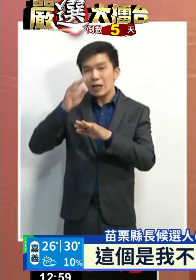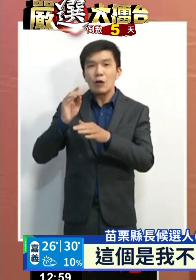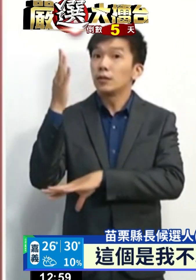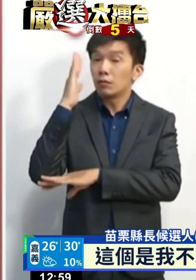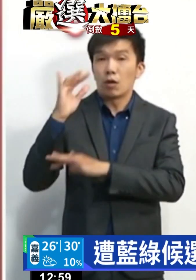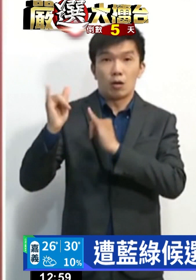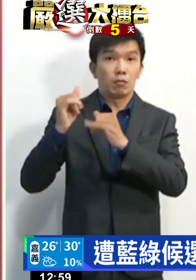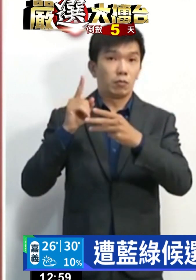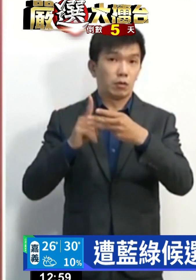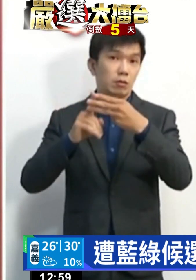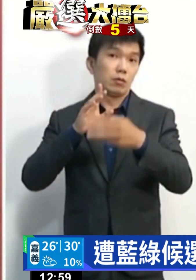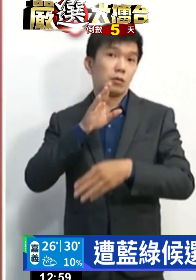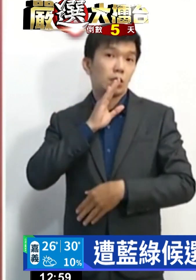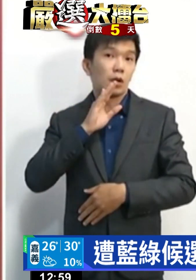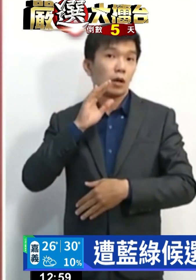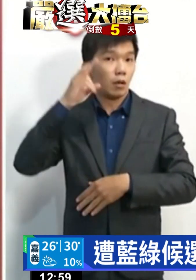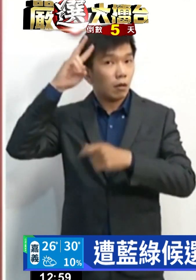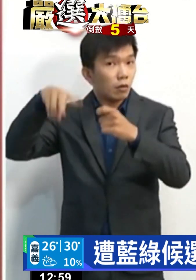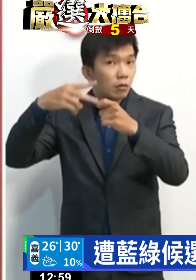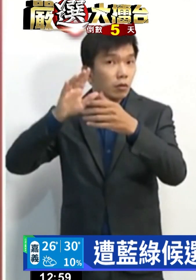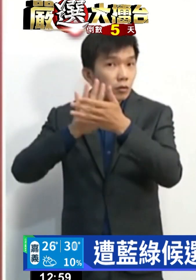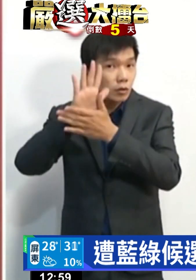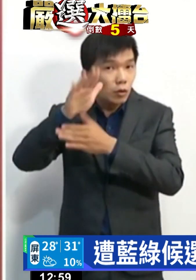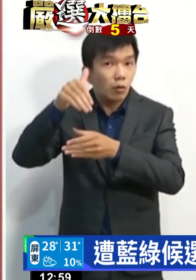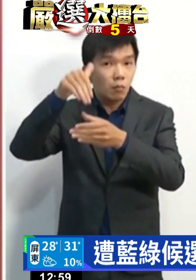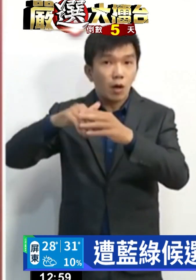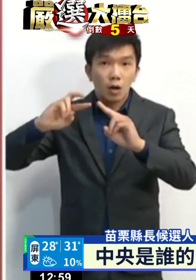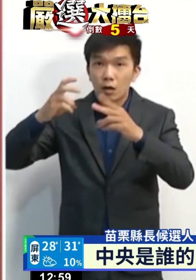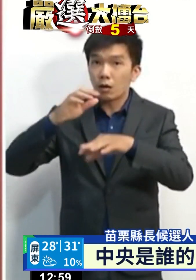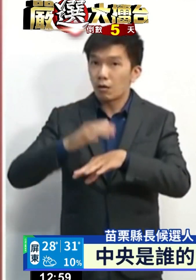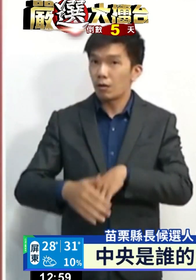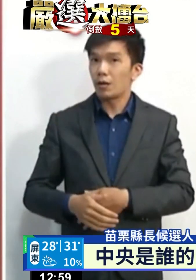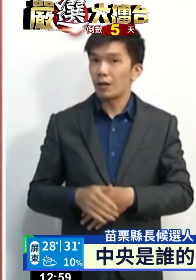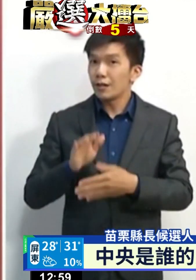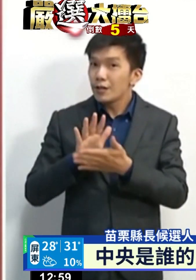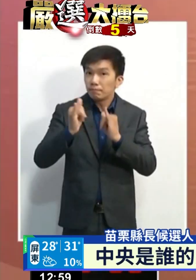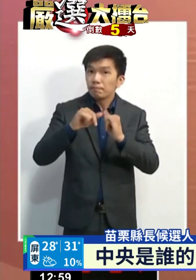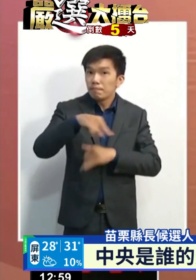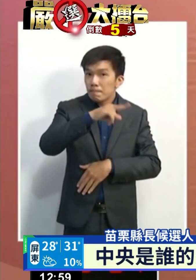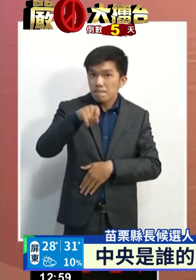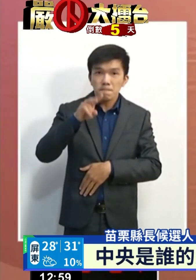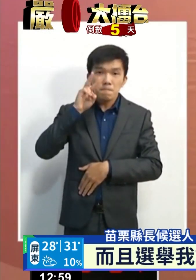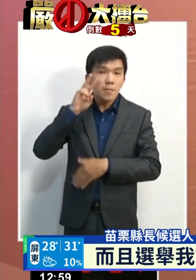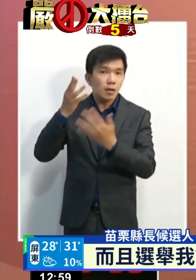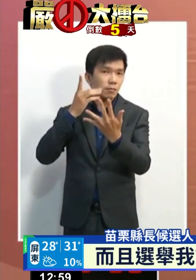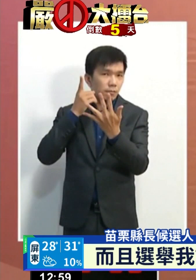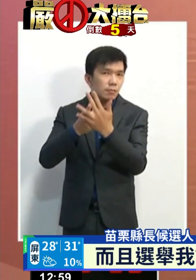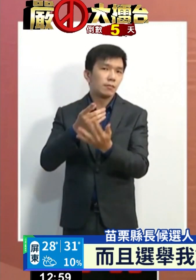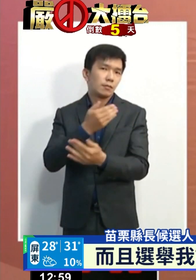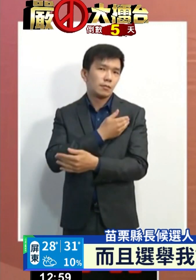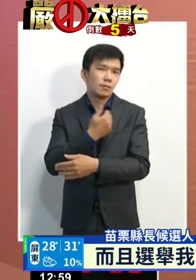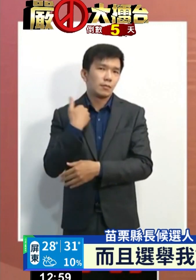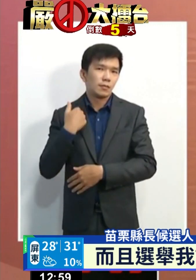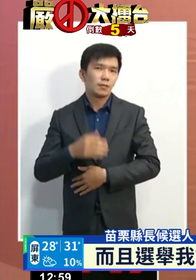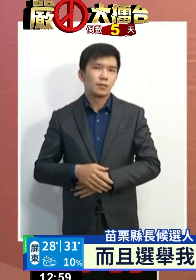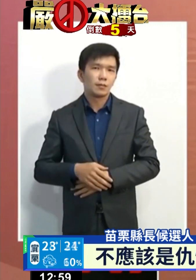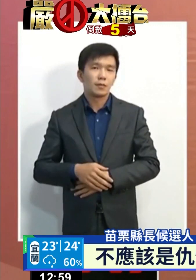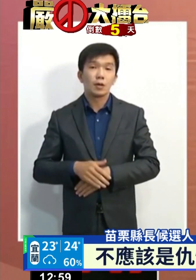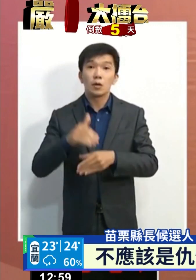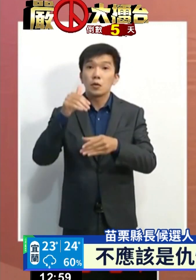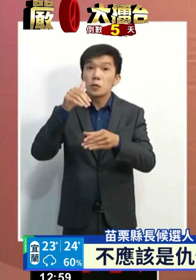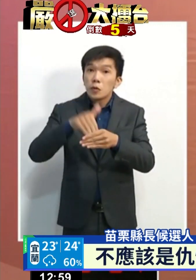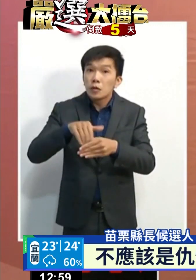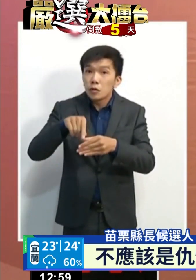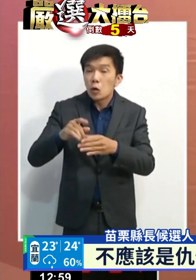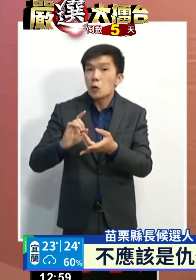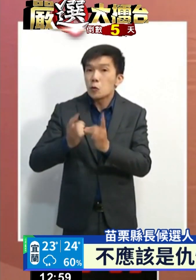为然的。 中统警到了第二轮开始回击， 中央是谁的天下还很难讲，而且选举我认为不应该是仇